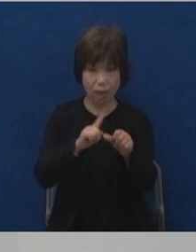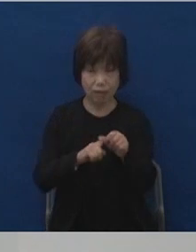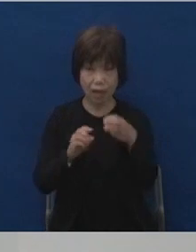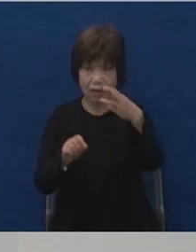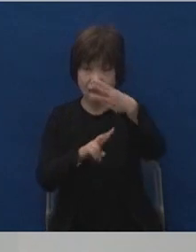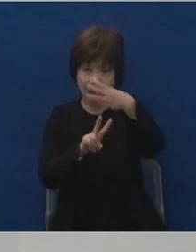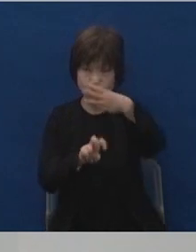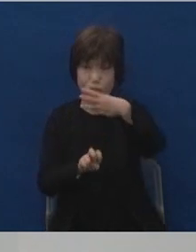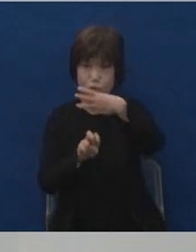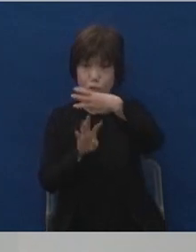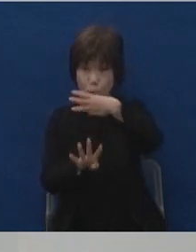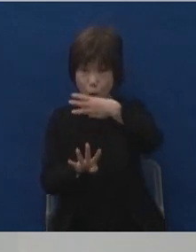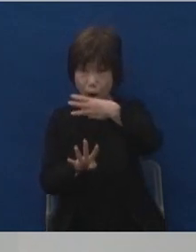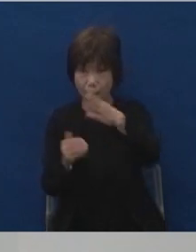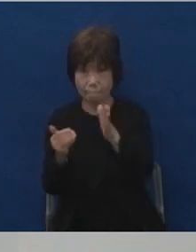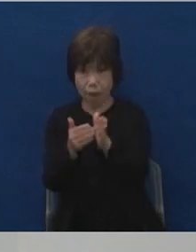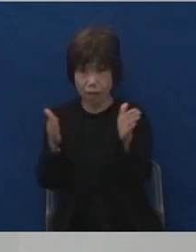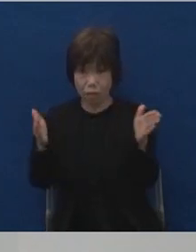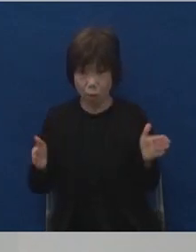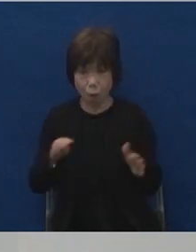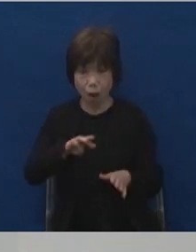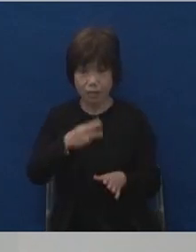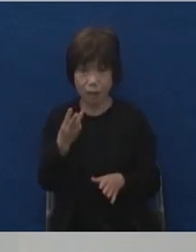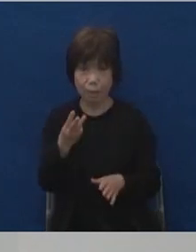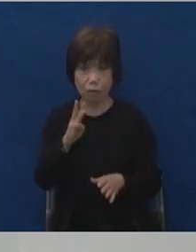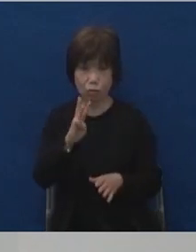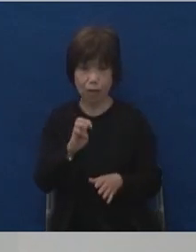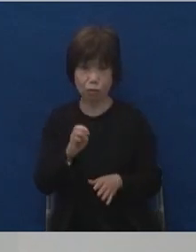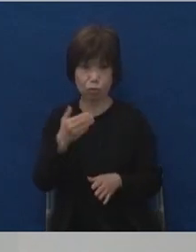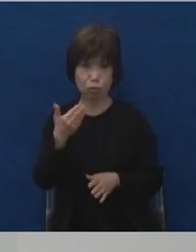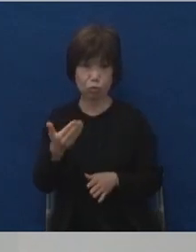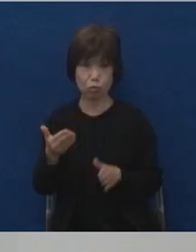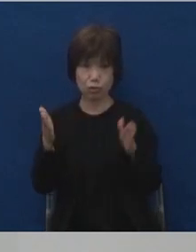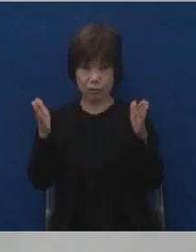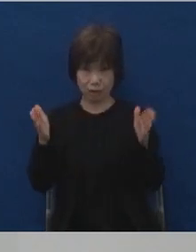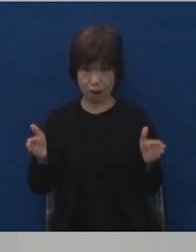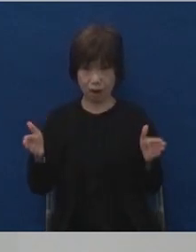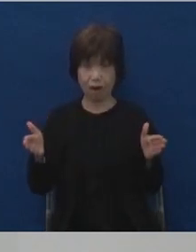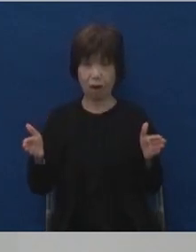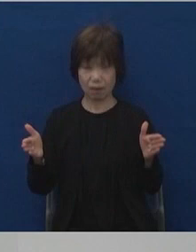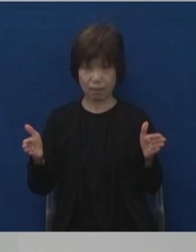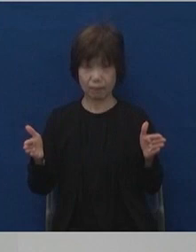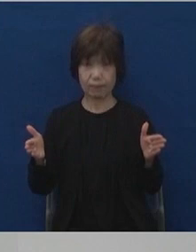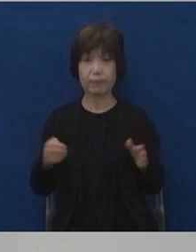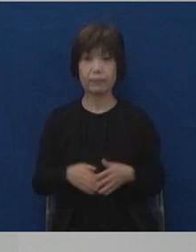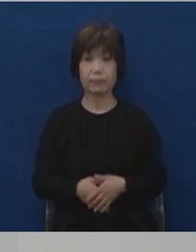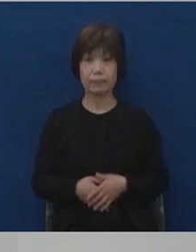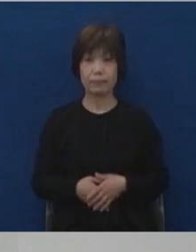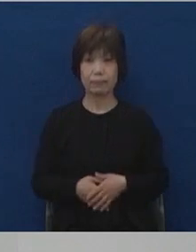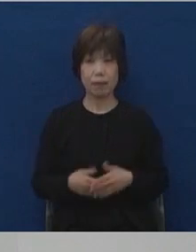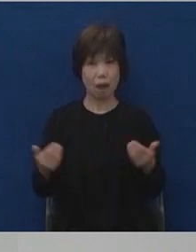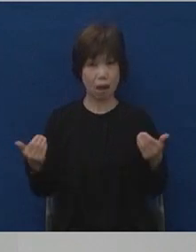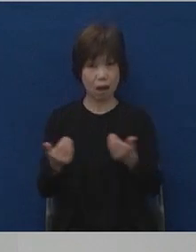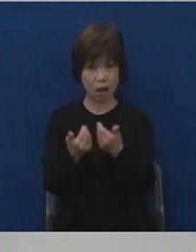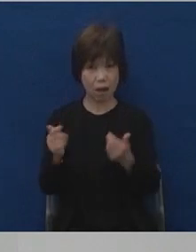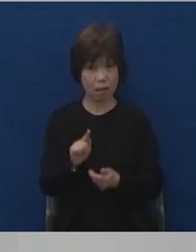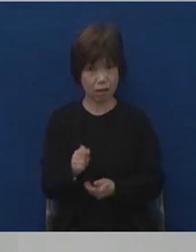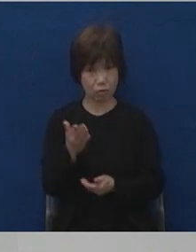3月24日までの339日間といたしたいと思いますが、ご異議ありませ